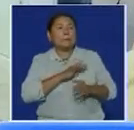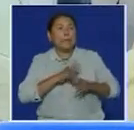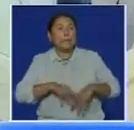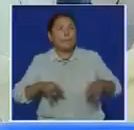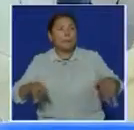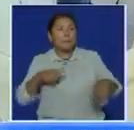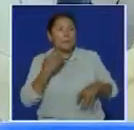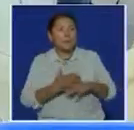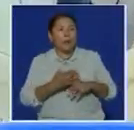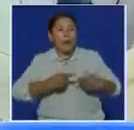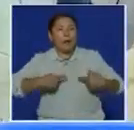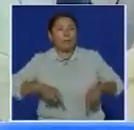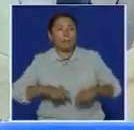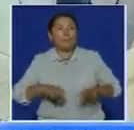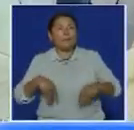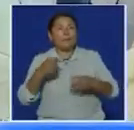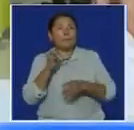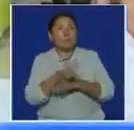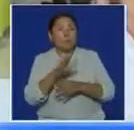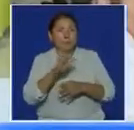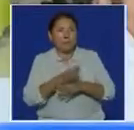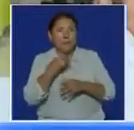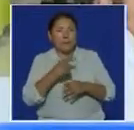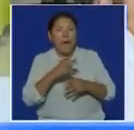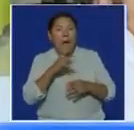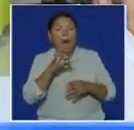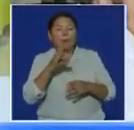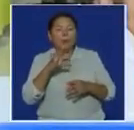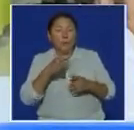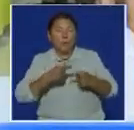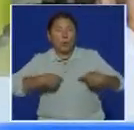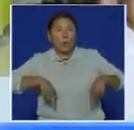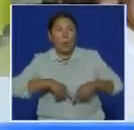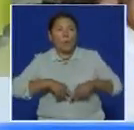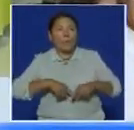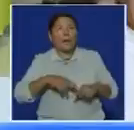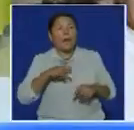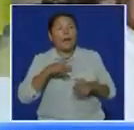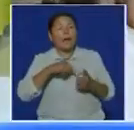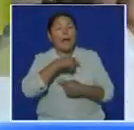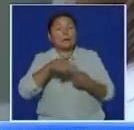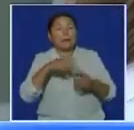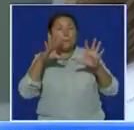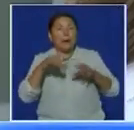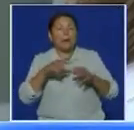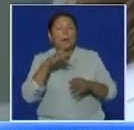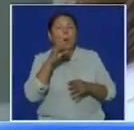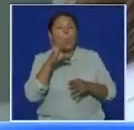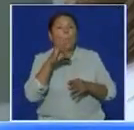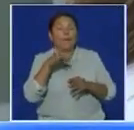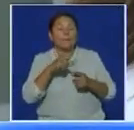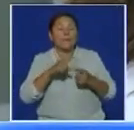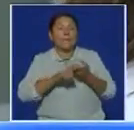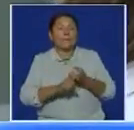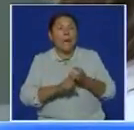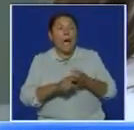үкімет мемлекеттік корпорациясына берілді. Атап айтқанда, акционерлік қоғамдарда, мемлекеттік кәсіпорындарда, барлық коммерциялық ұйымдарды